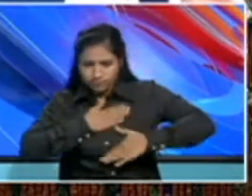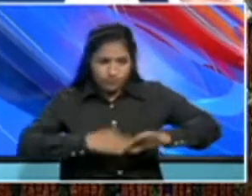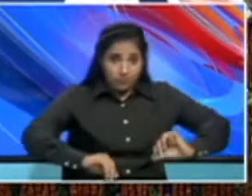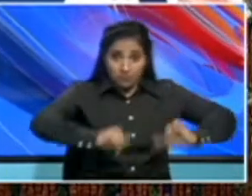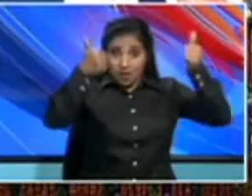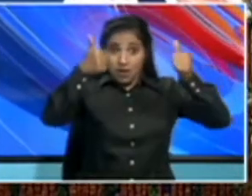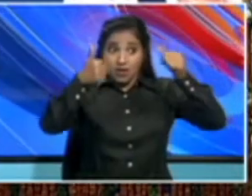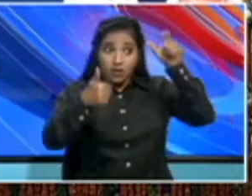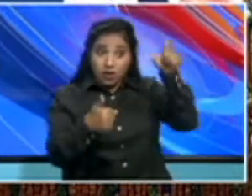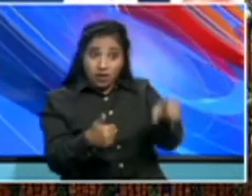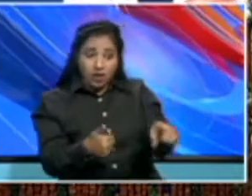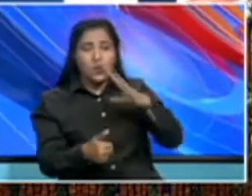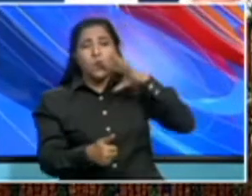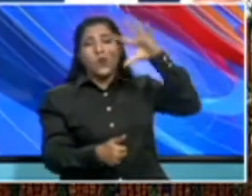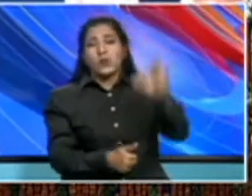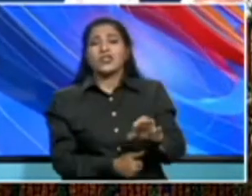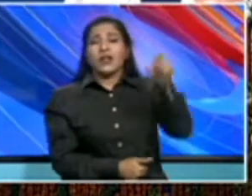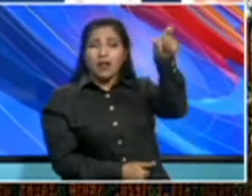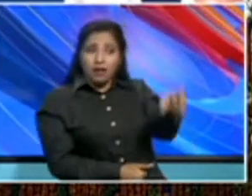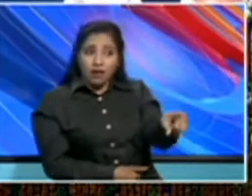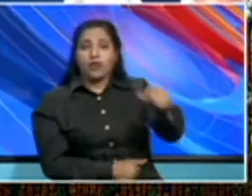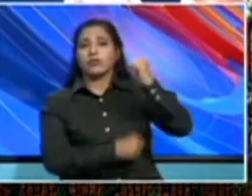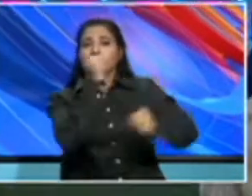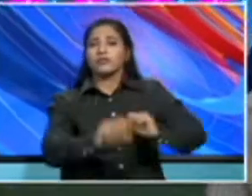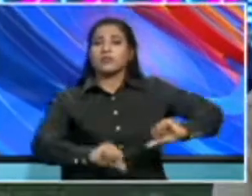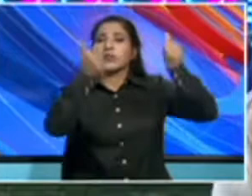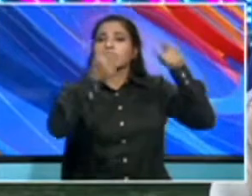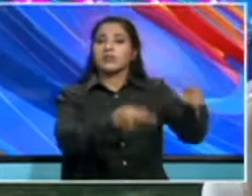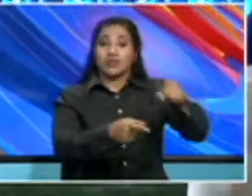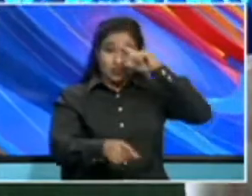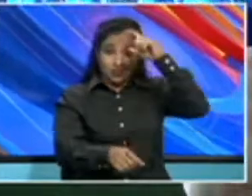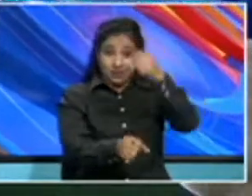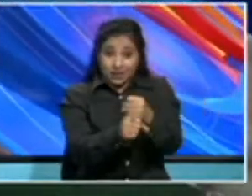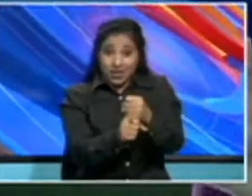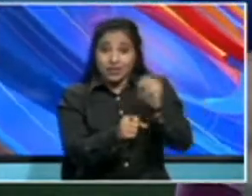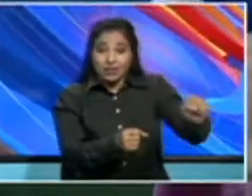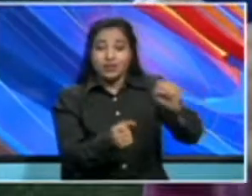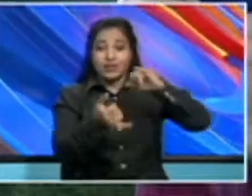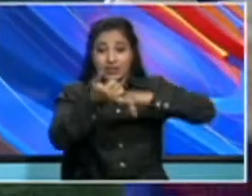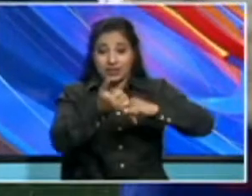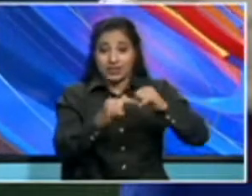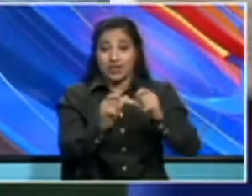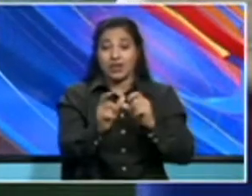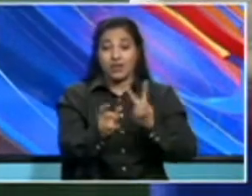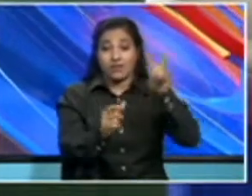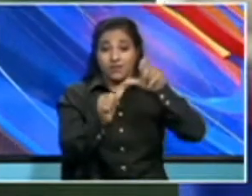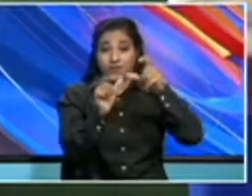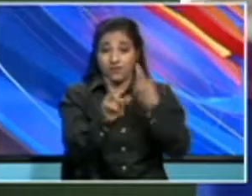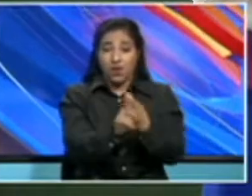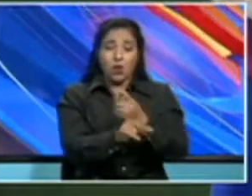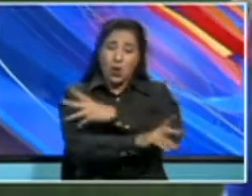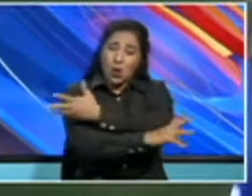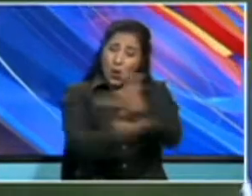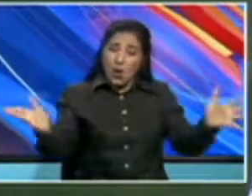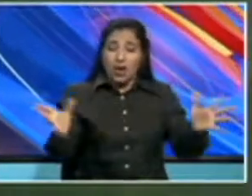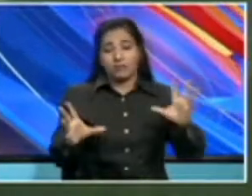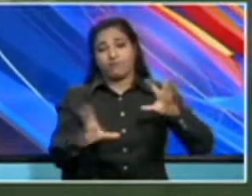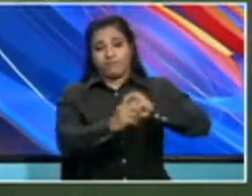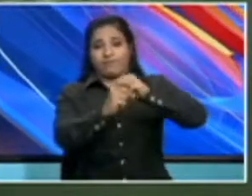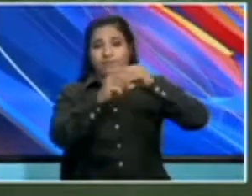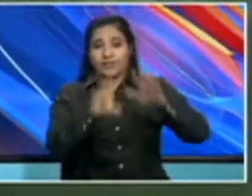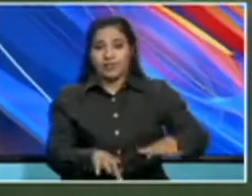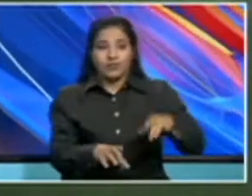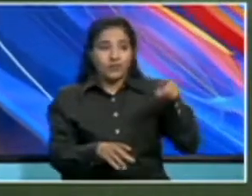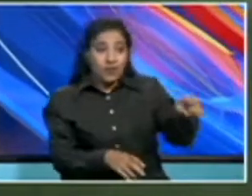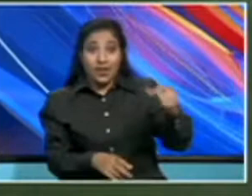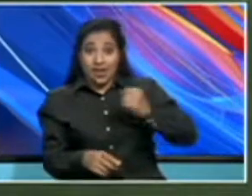हासिल करे वो ही सच्चा खिलाड़ी है। गुजरात के सावज में सारे लक्षण मौजूद है और इसीलिए